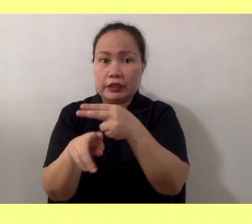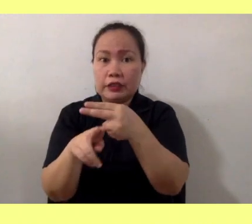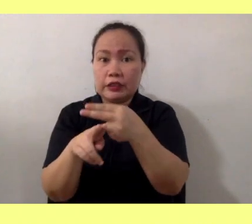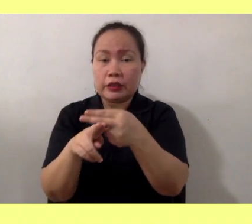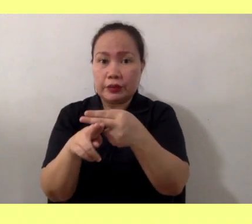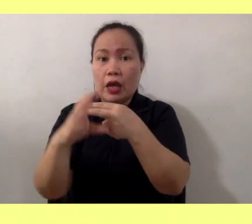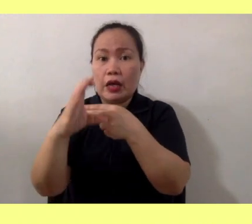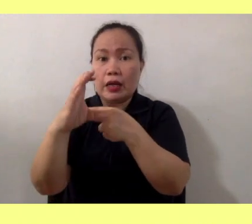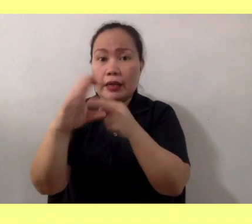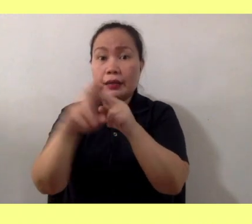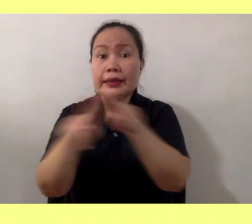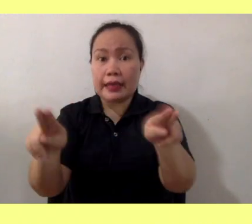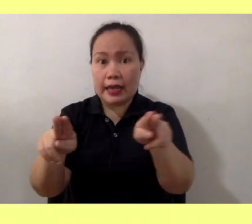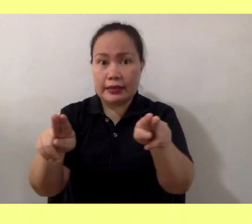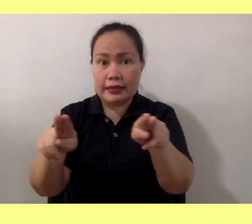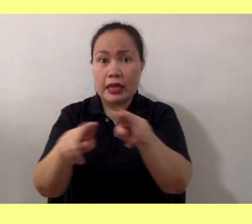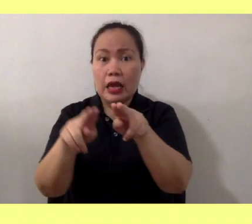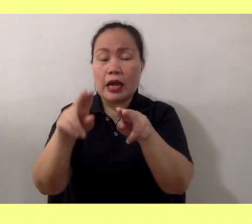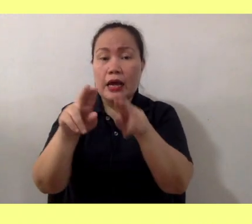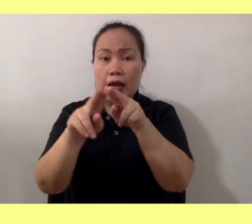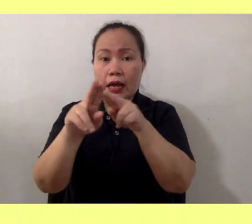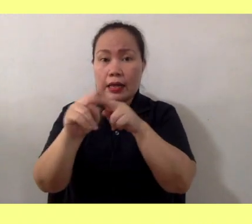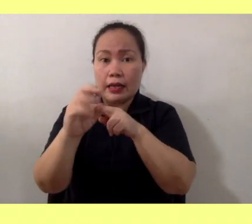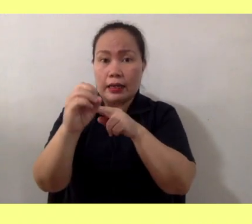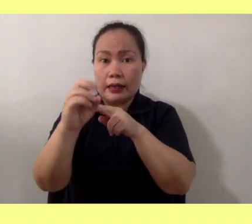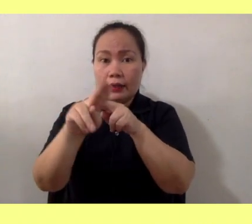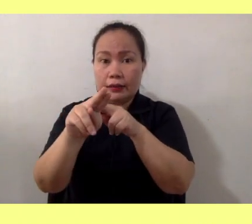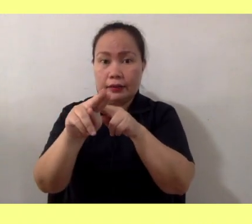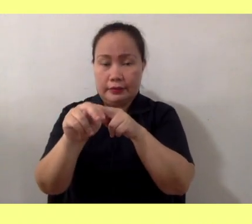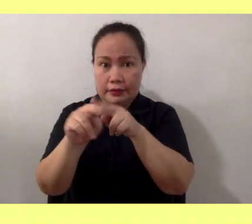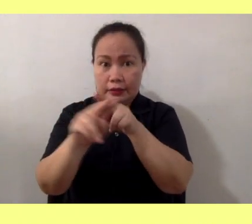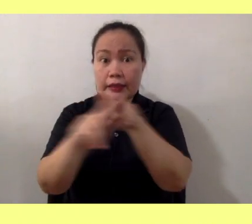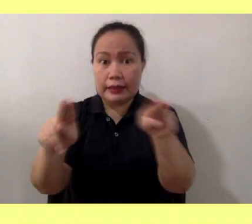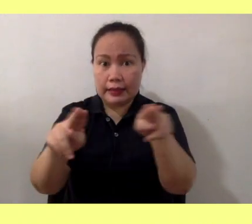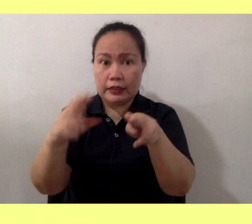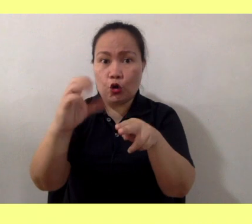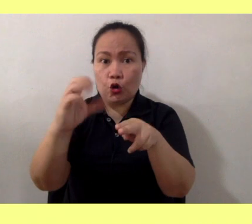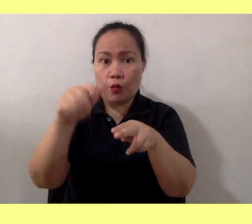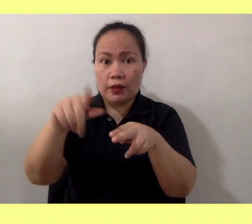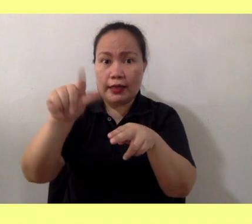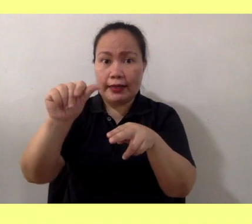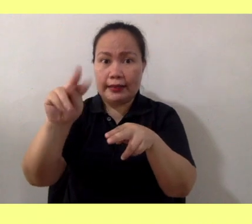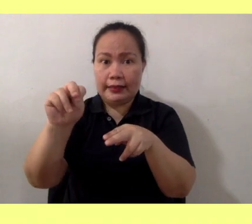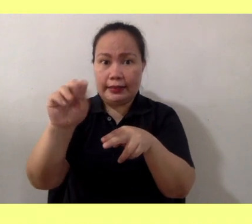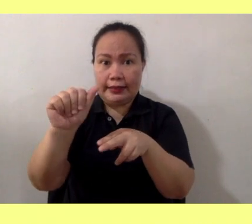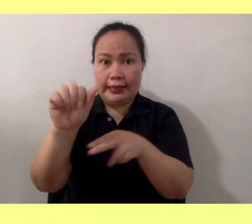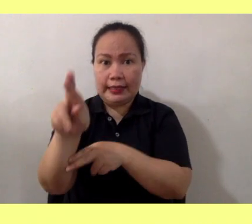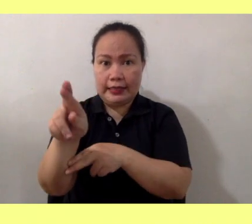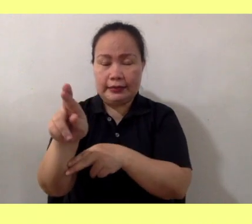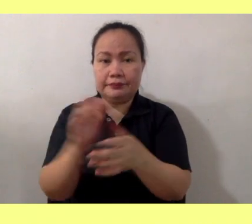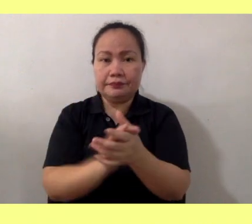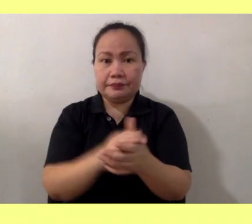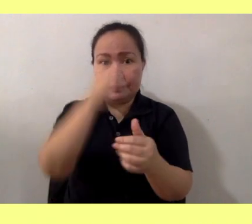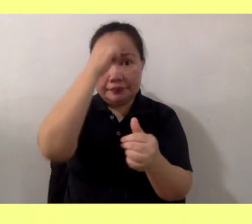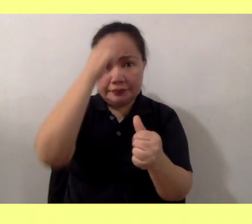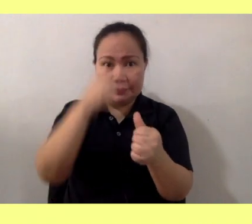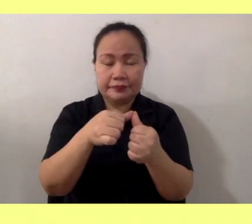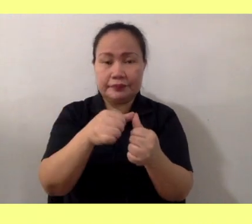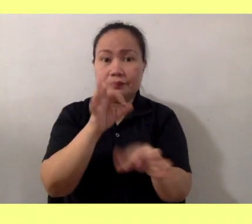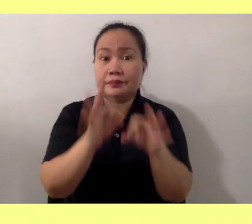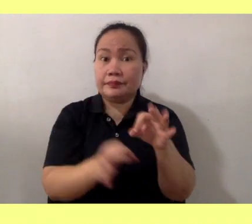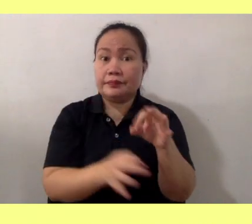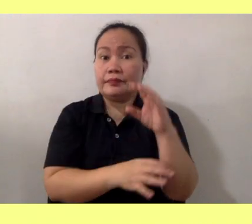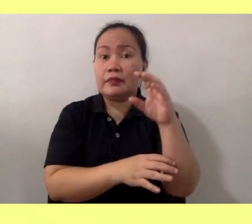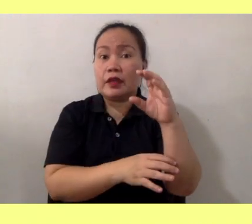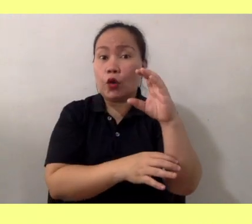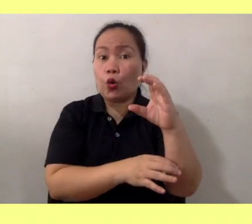So, that is non-coplanar. Okay? So, wala sila sa isang plane. Okay. So, tatandaan lang